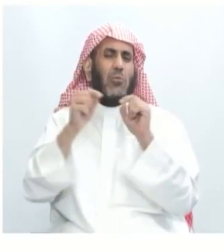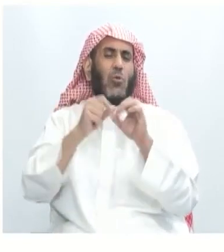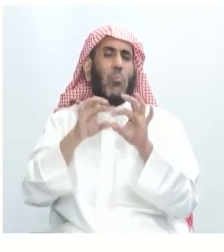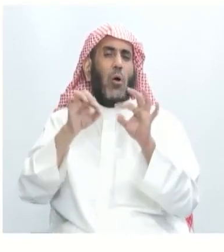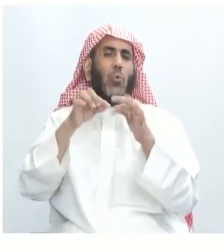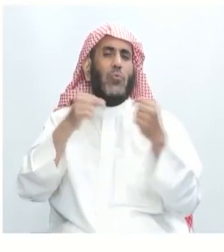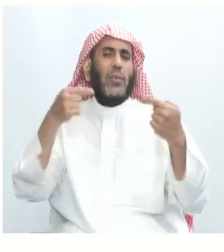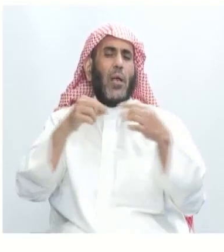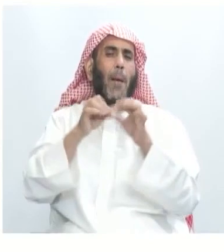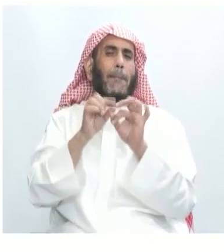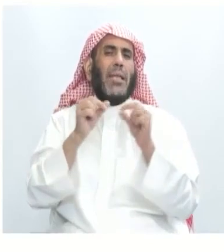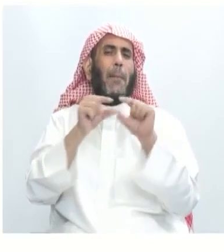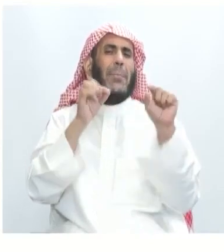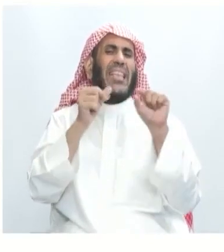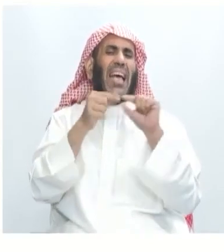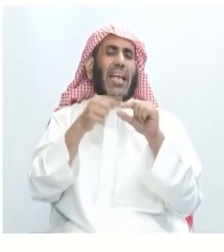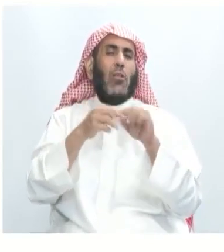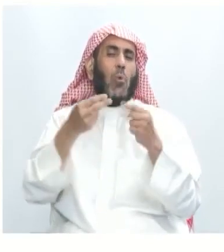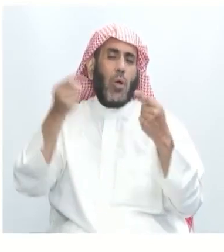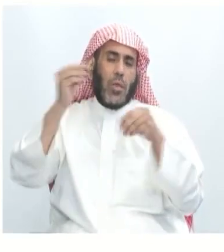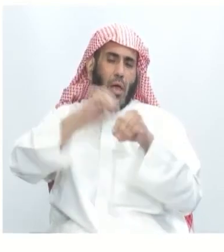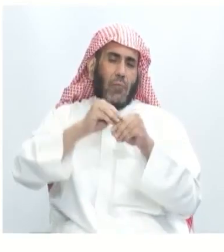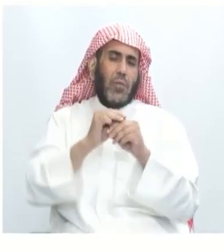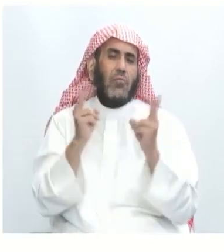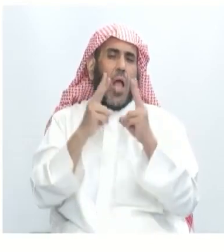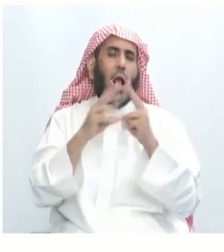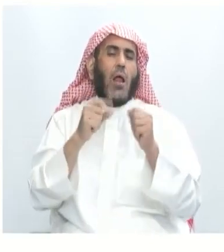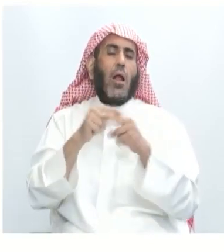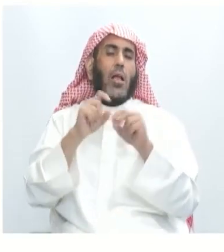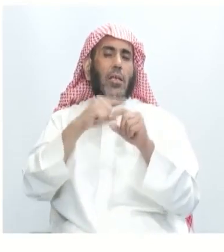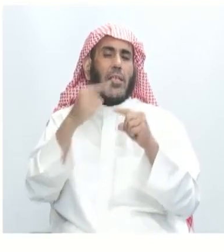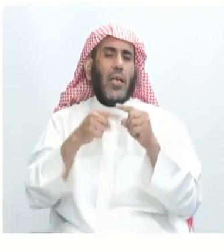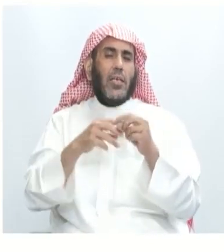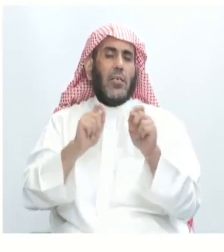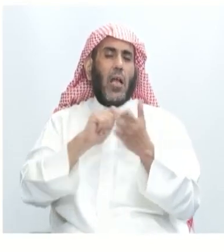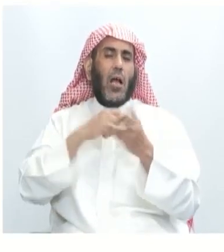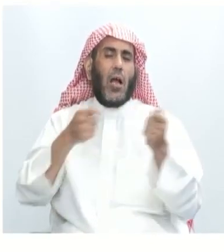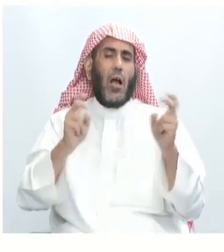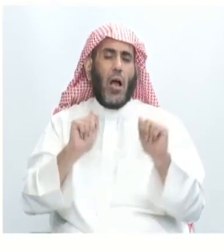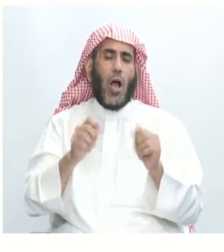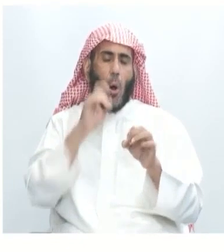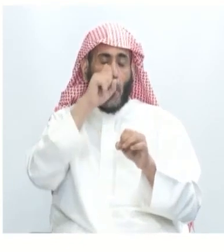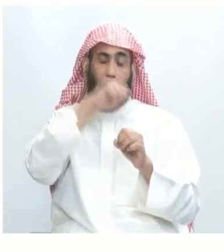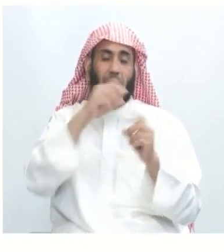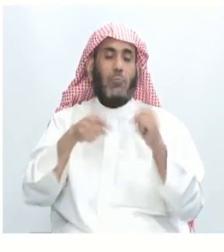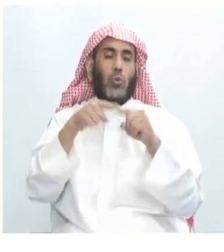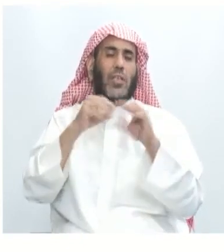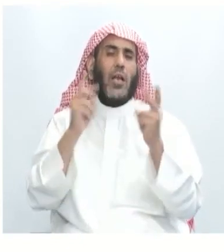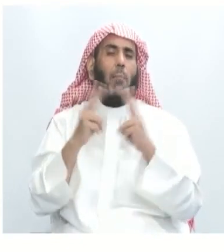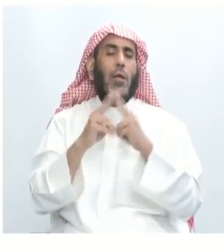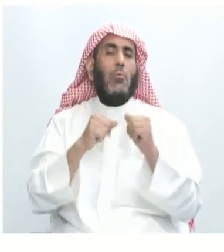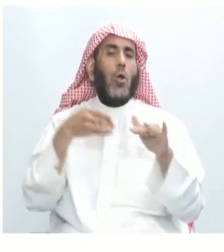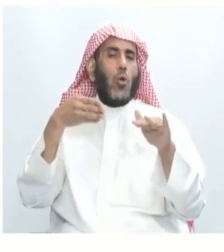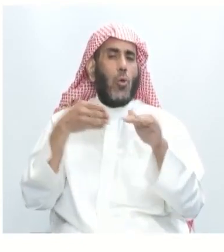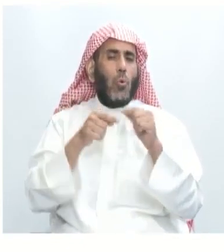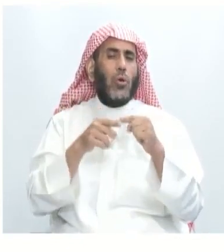وصل طرفاه ببطاريه ويمكن اضافه مفتاح كهربائي لهذه الدائره ليتحكم في مرور التيار الكهربائي عندما يمر